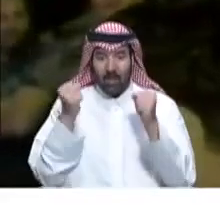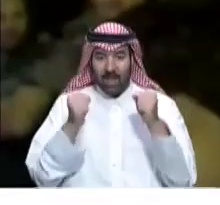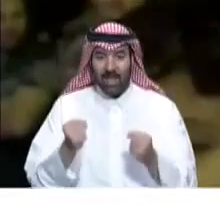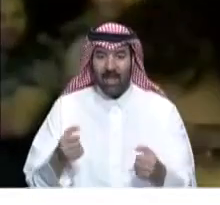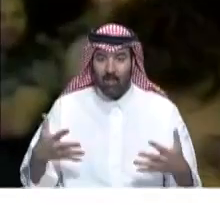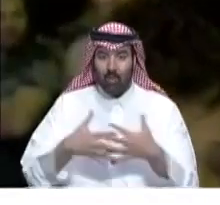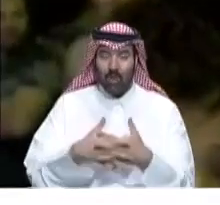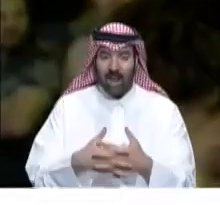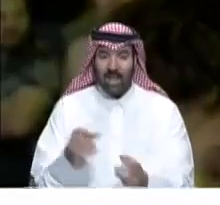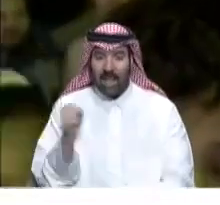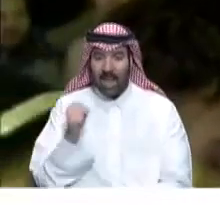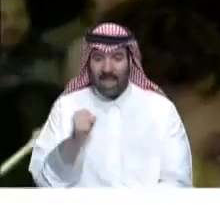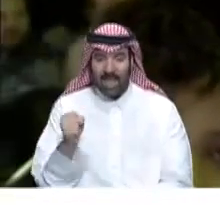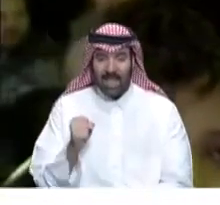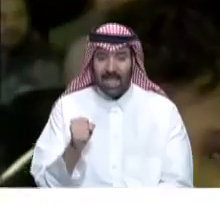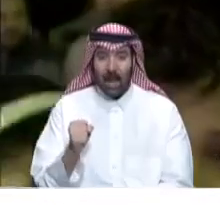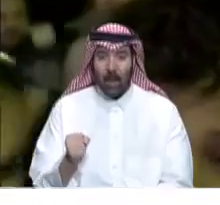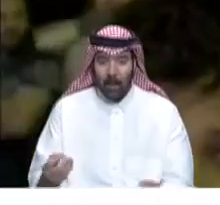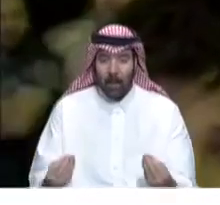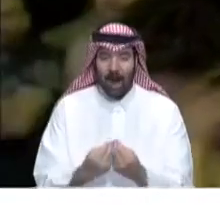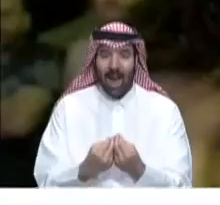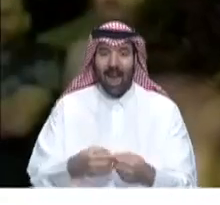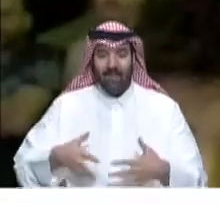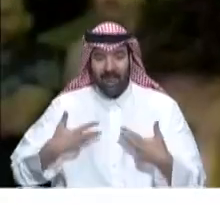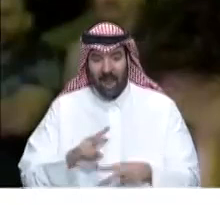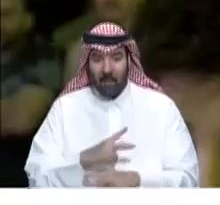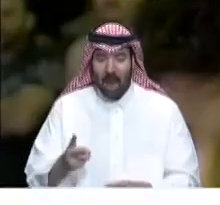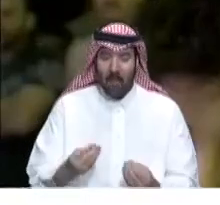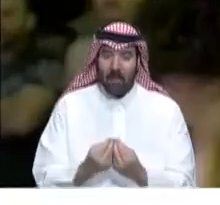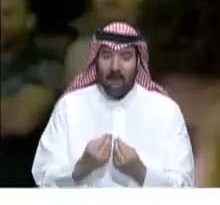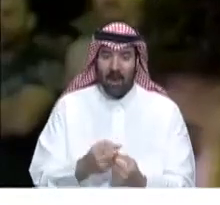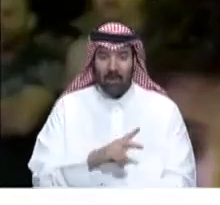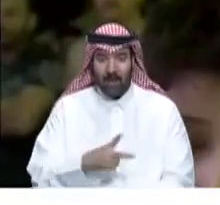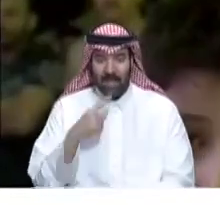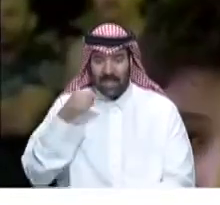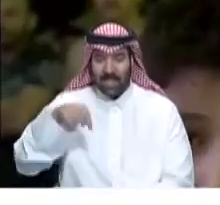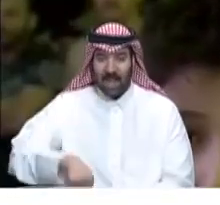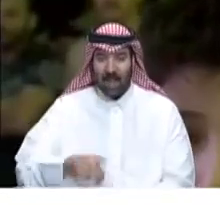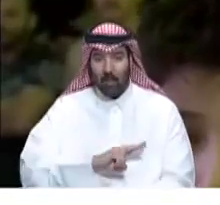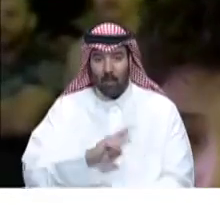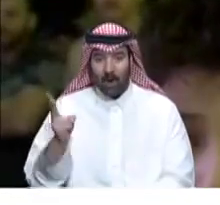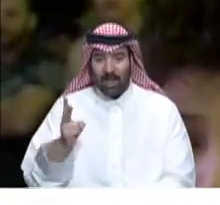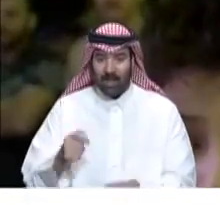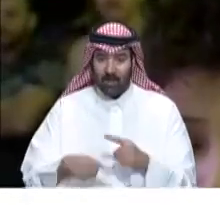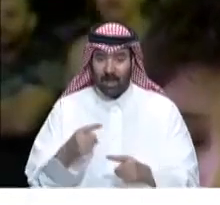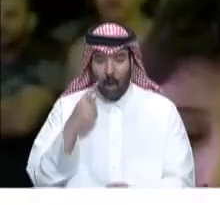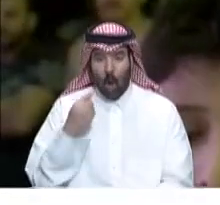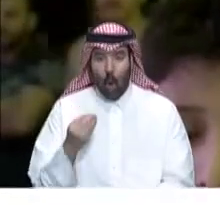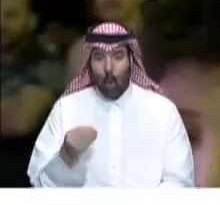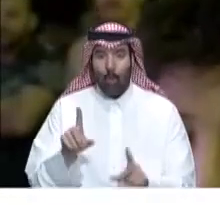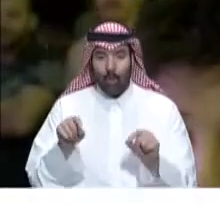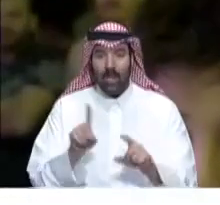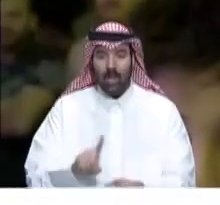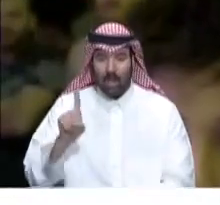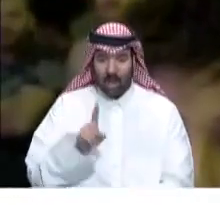فرحة العيد لأهالي محافظة الطائف وزوار محافظة الطائف في هذه السنة بإذن الله. تشوفون إن شاء الله شيء متميز وغير